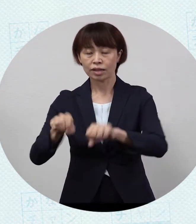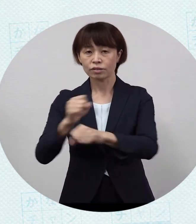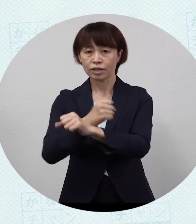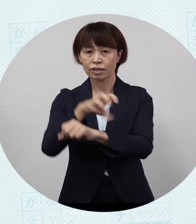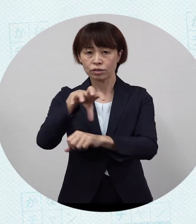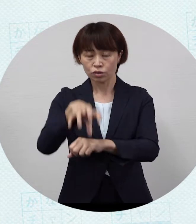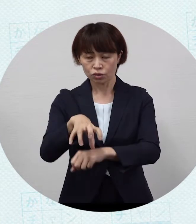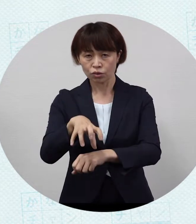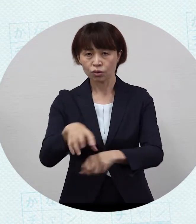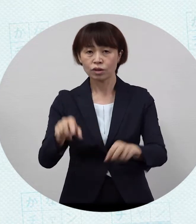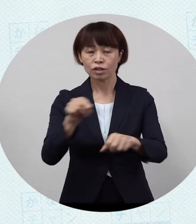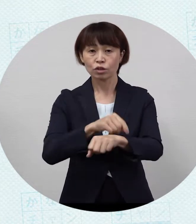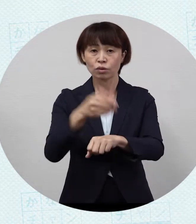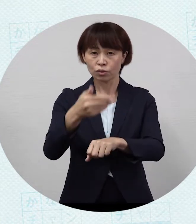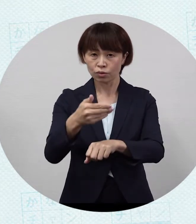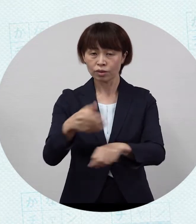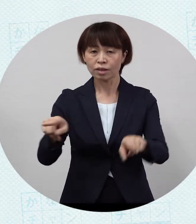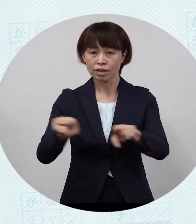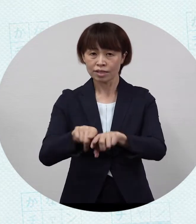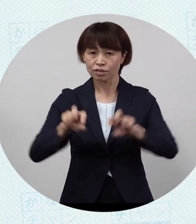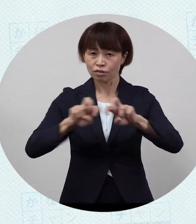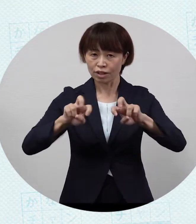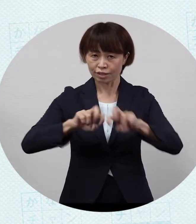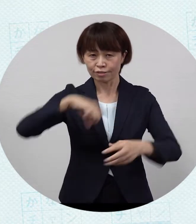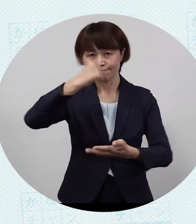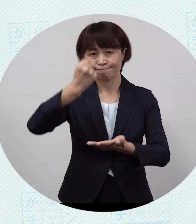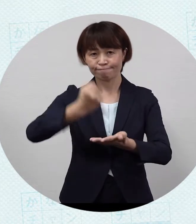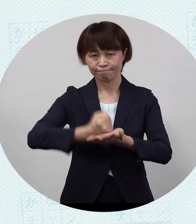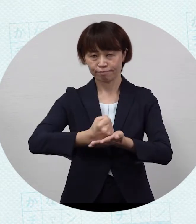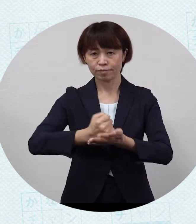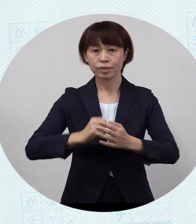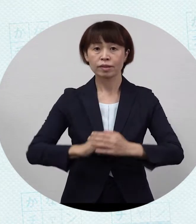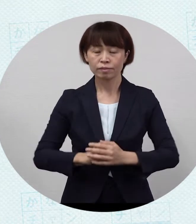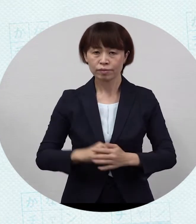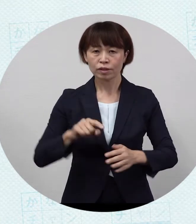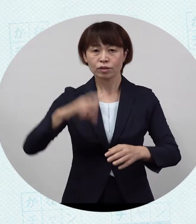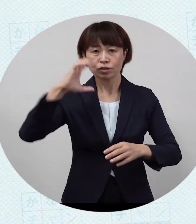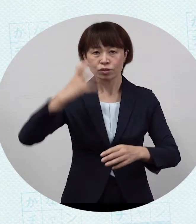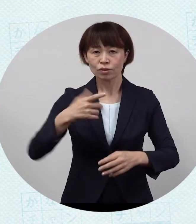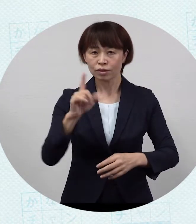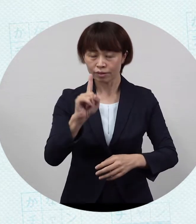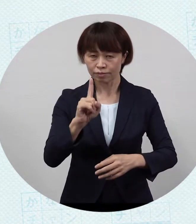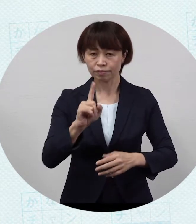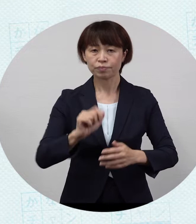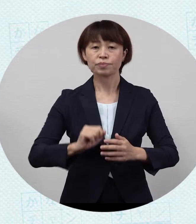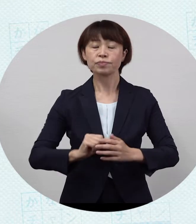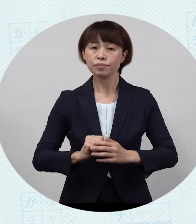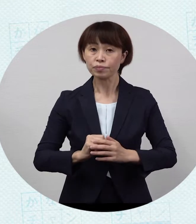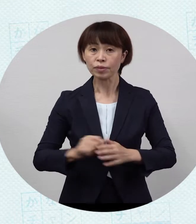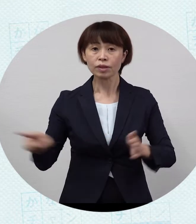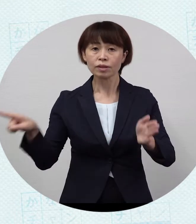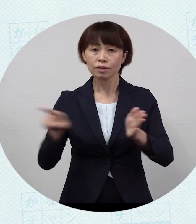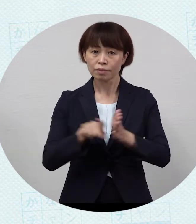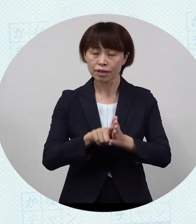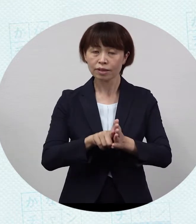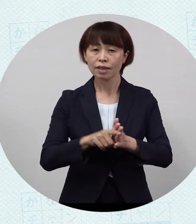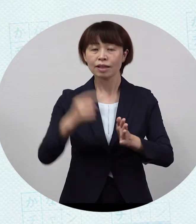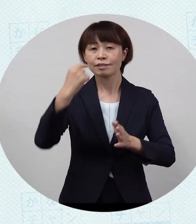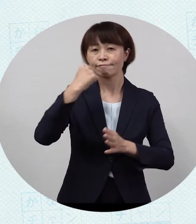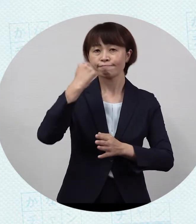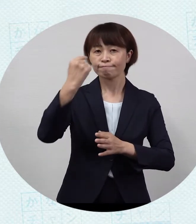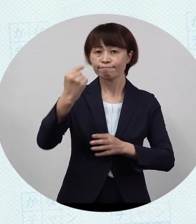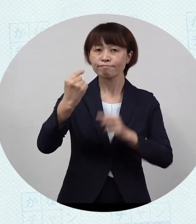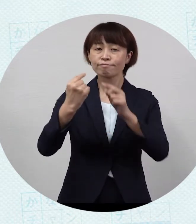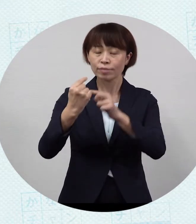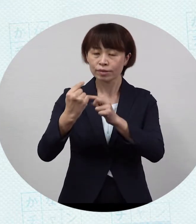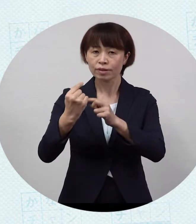が特許を活用してですね開発をしてきたものなんですね、はい、何がすごいかというとですね、これまでは検体を採取しますね。そう